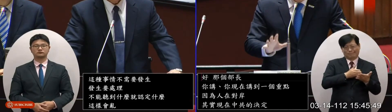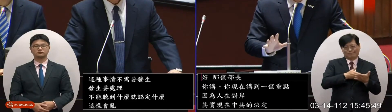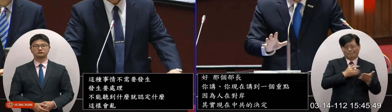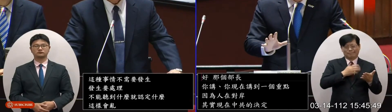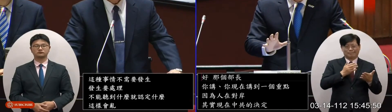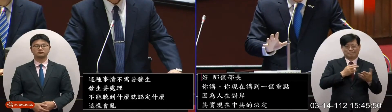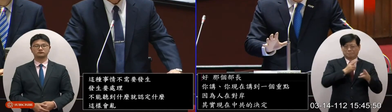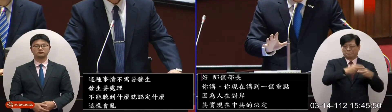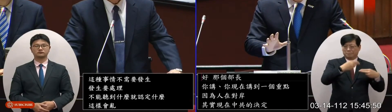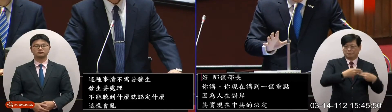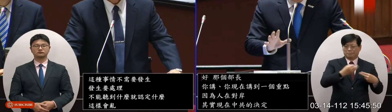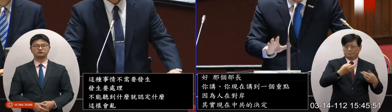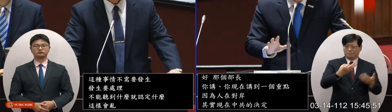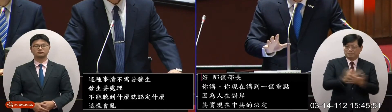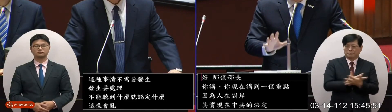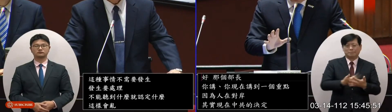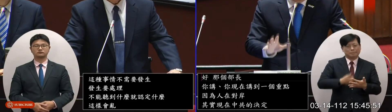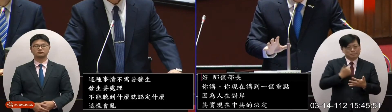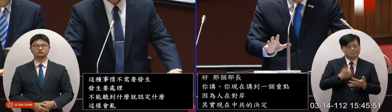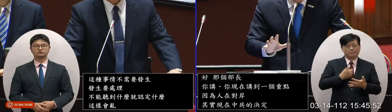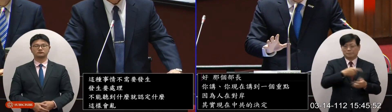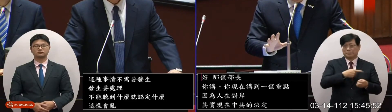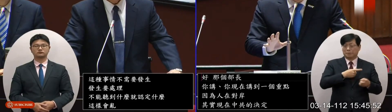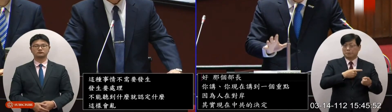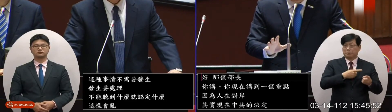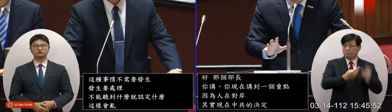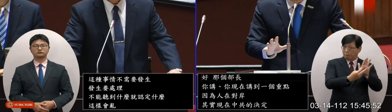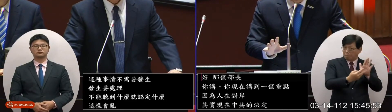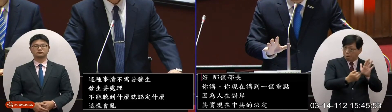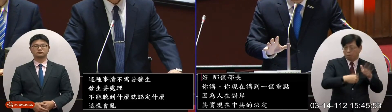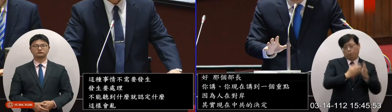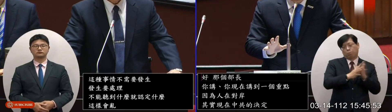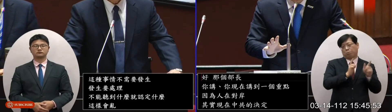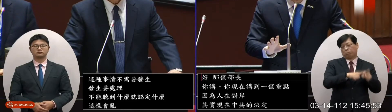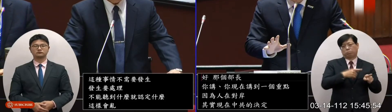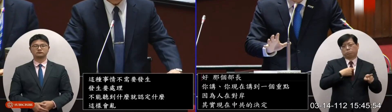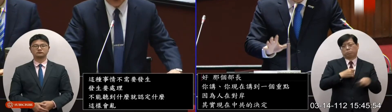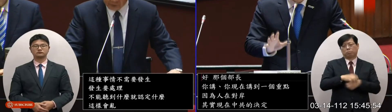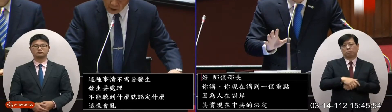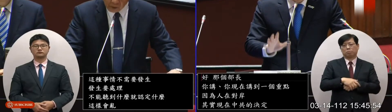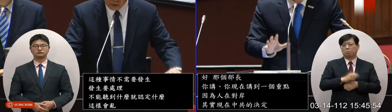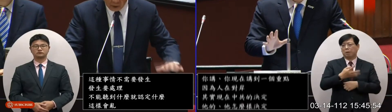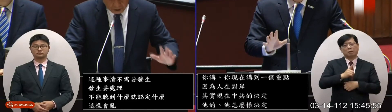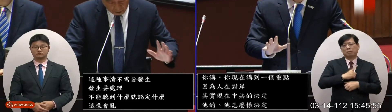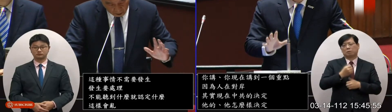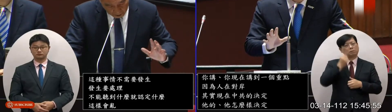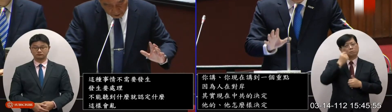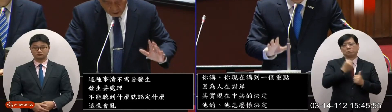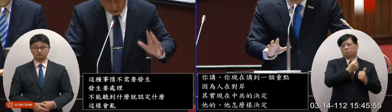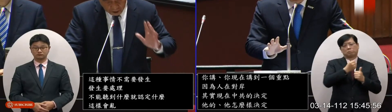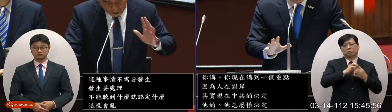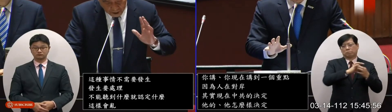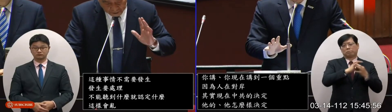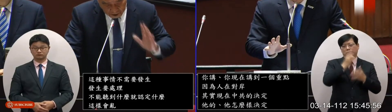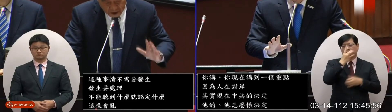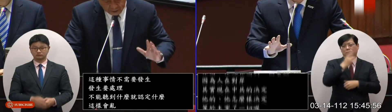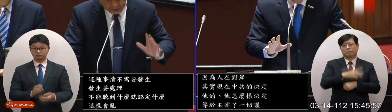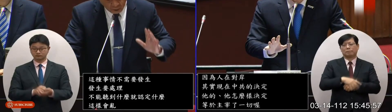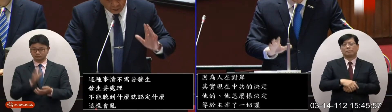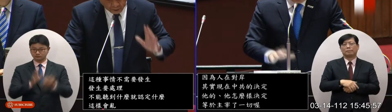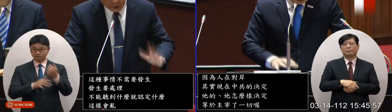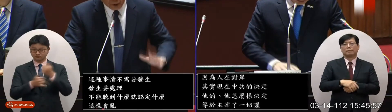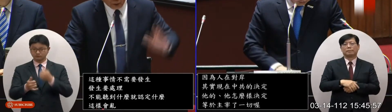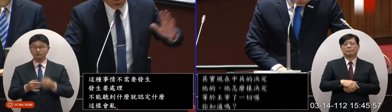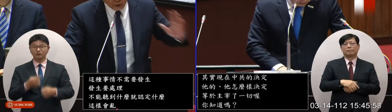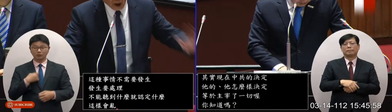互信的状况底下，老实讲，他讲什么你就只能听什么。因为你根本没有办法联络到他那个人。 虽然